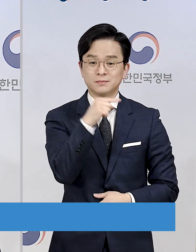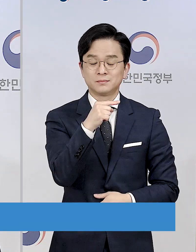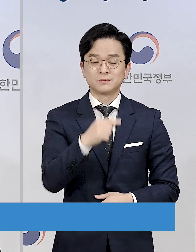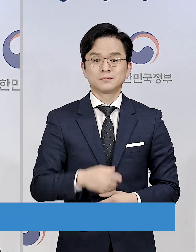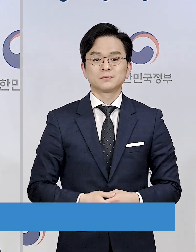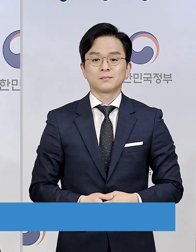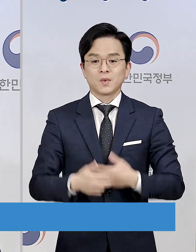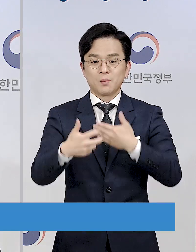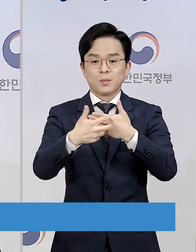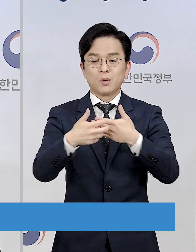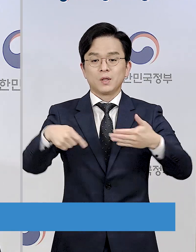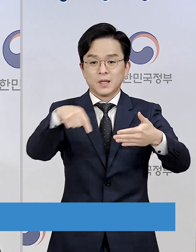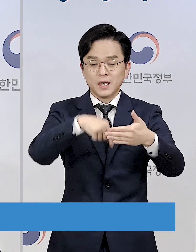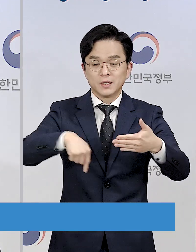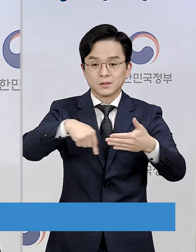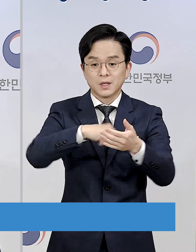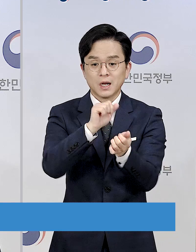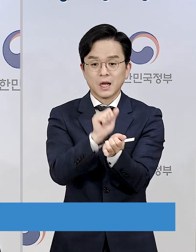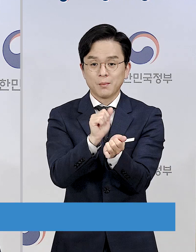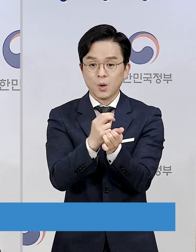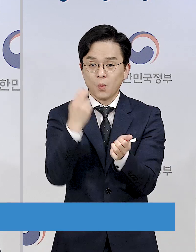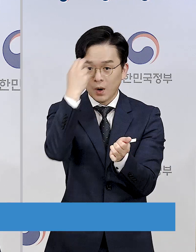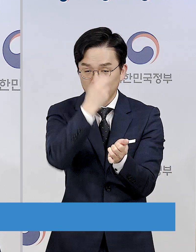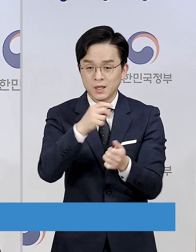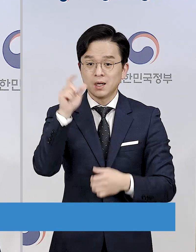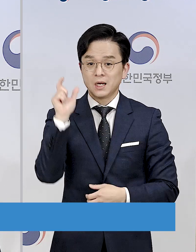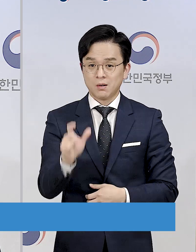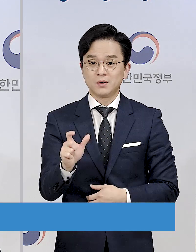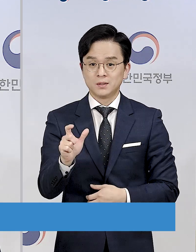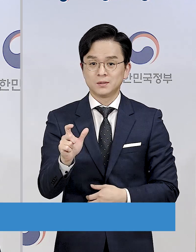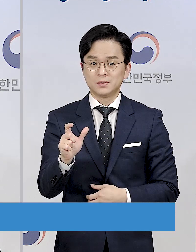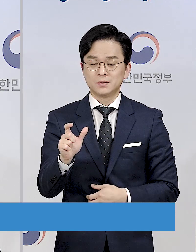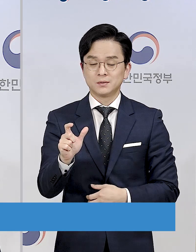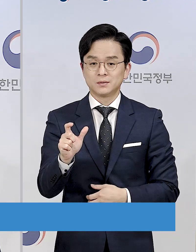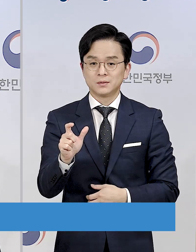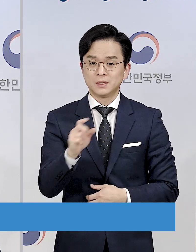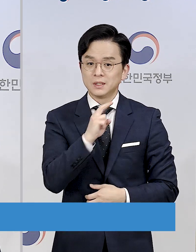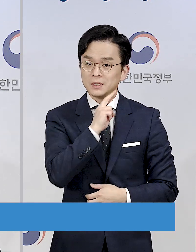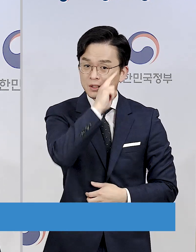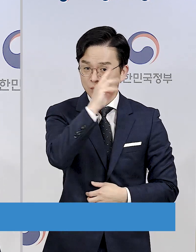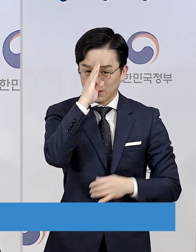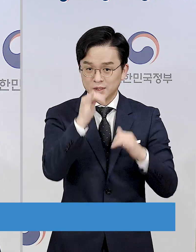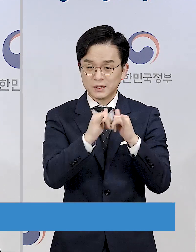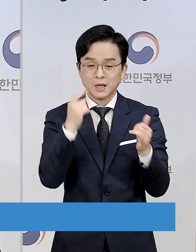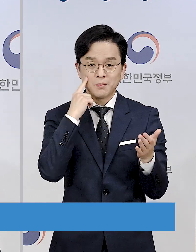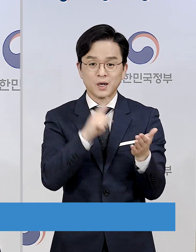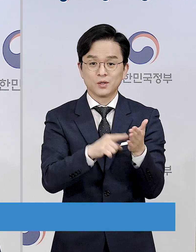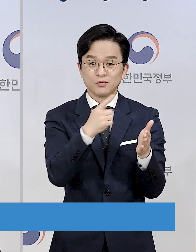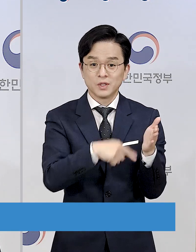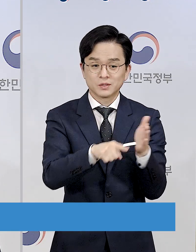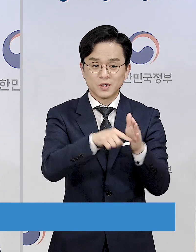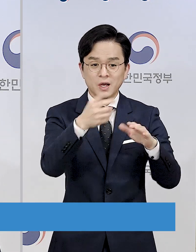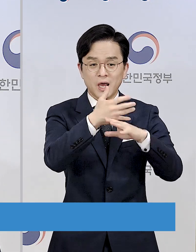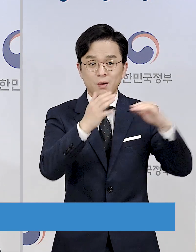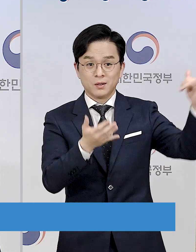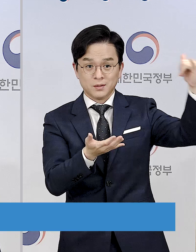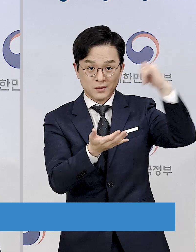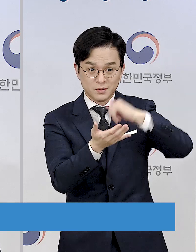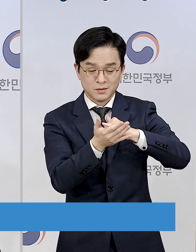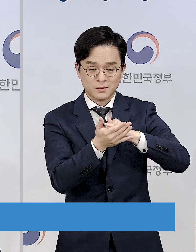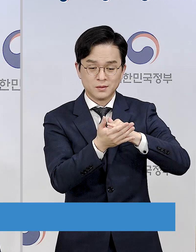관리하겠습니다. 의료기관 내에서의 감염 예방도 강화하겠습니다. 의심 환자 조기 발견을